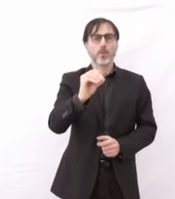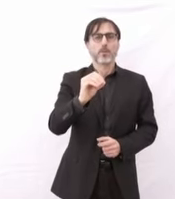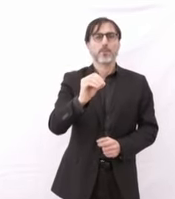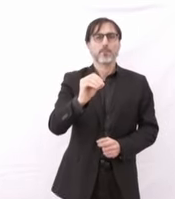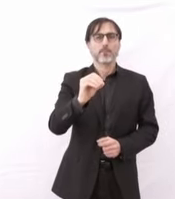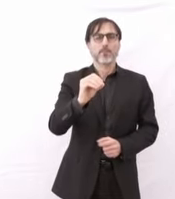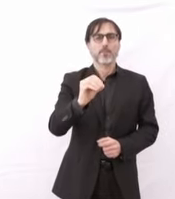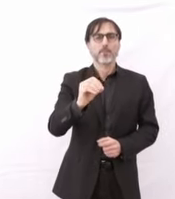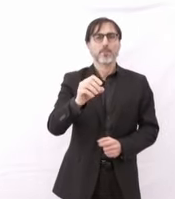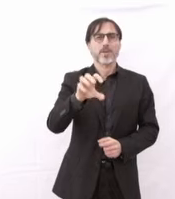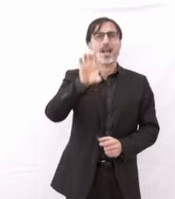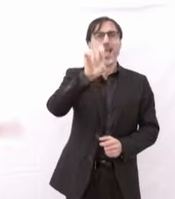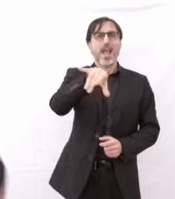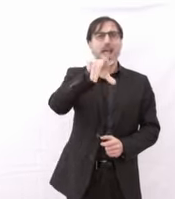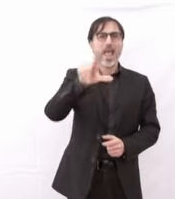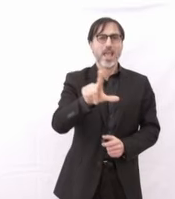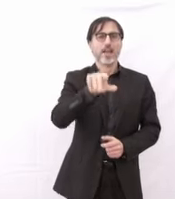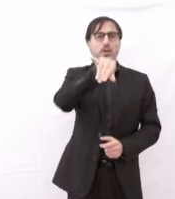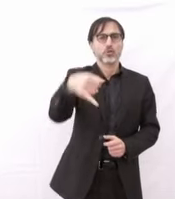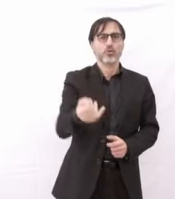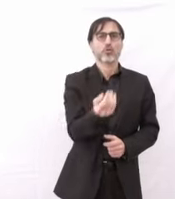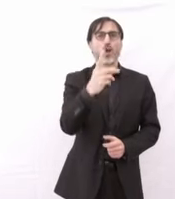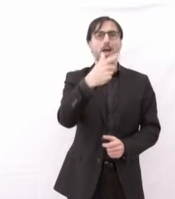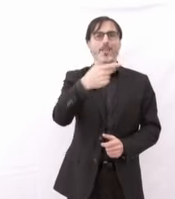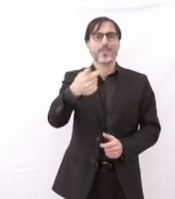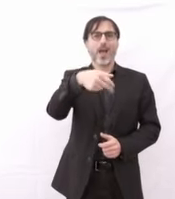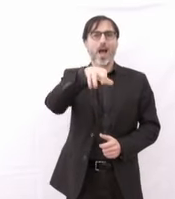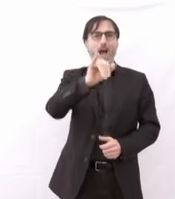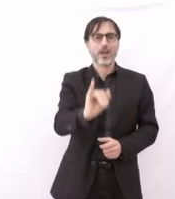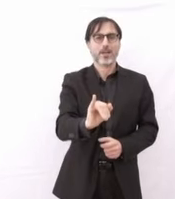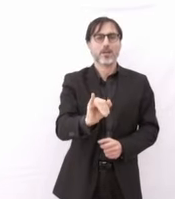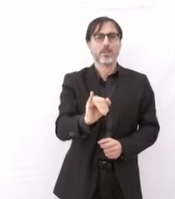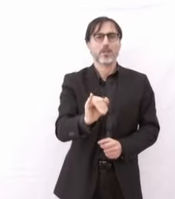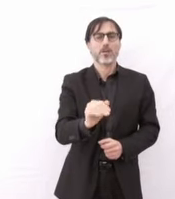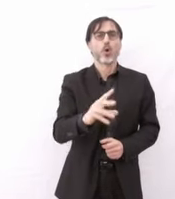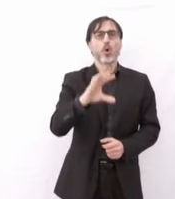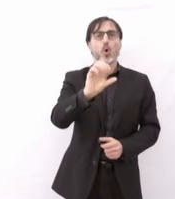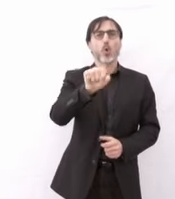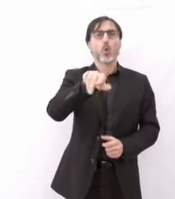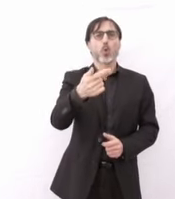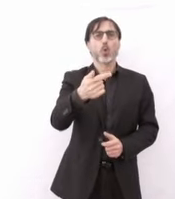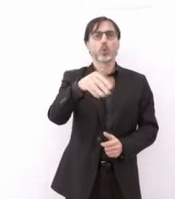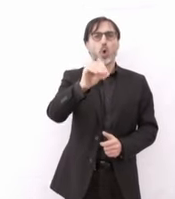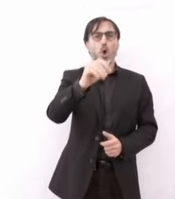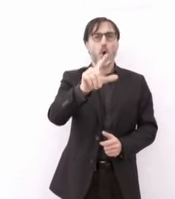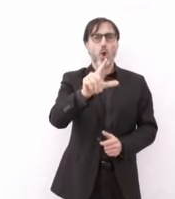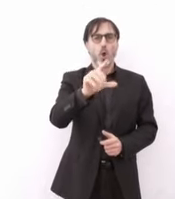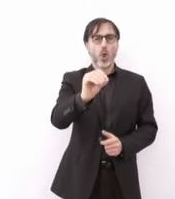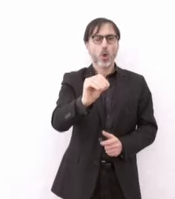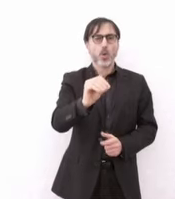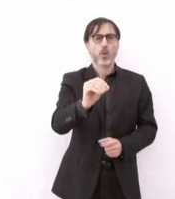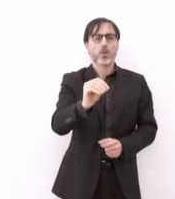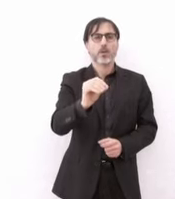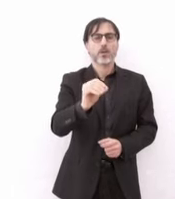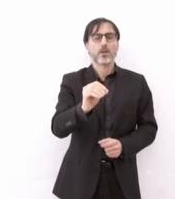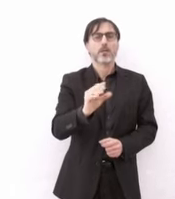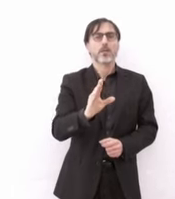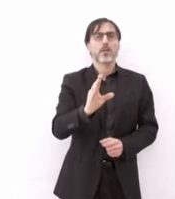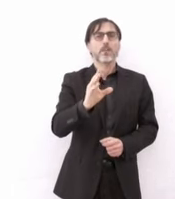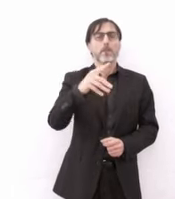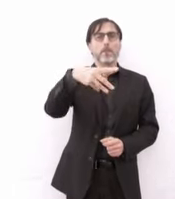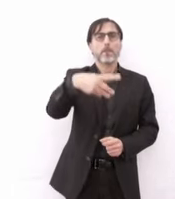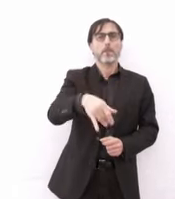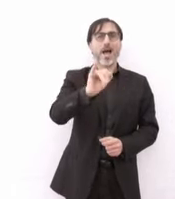Firdau El Giattari, Giovan Battista Cutolo, Francesco Pio